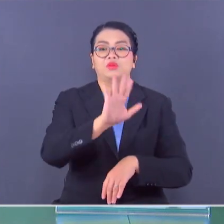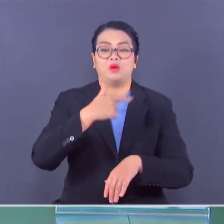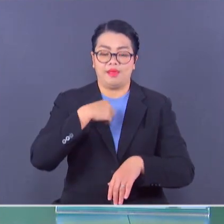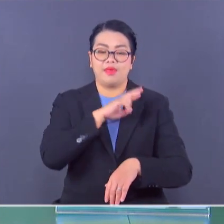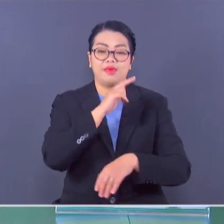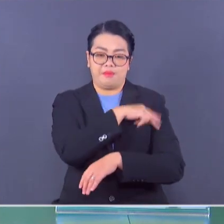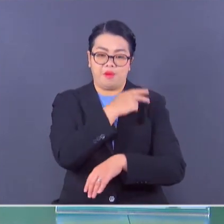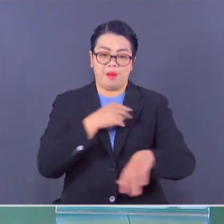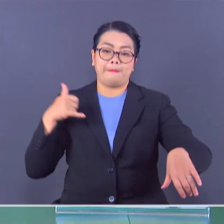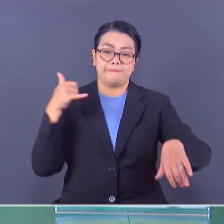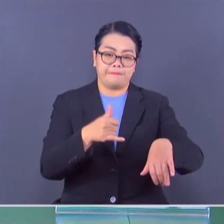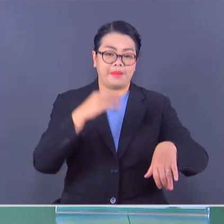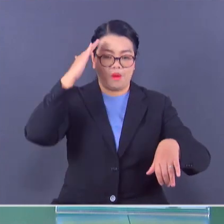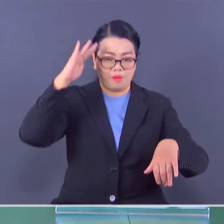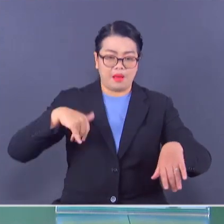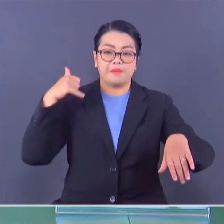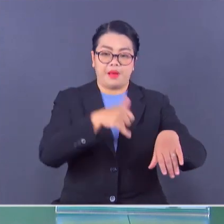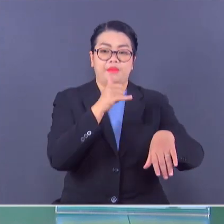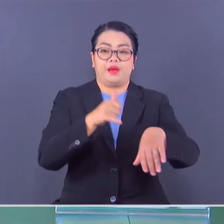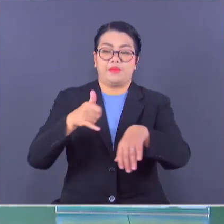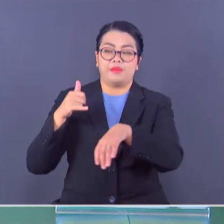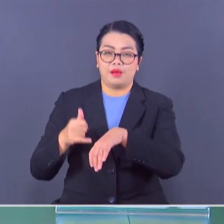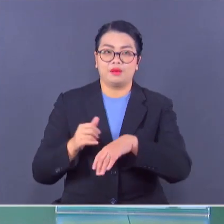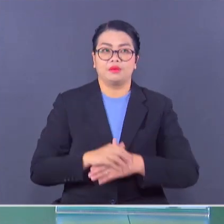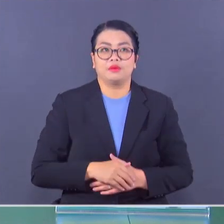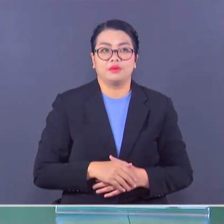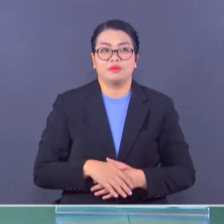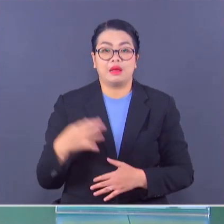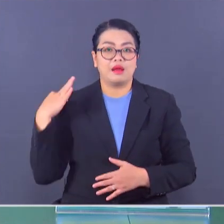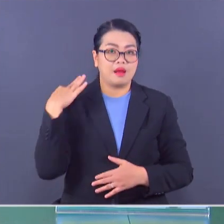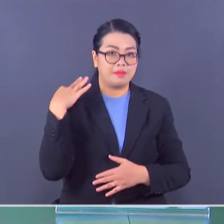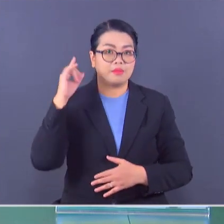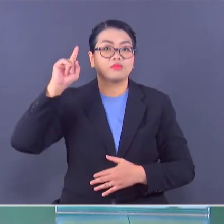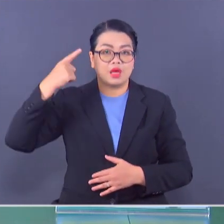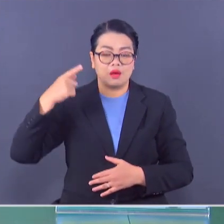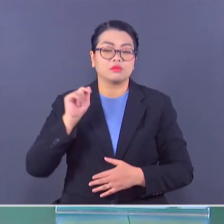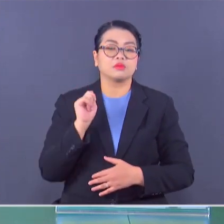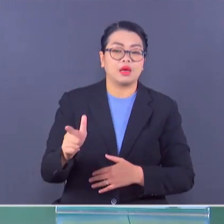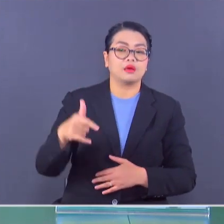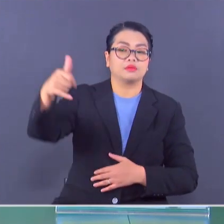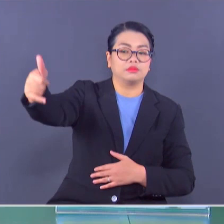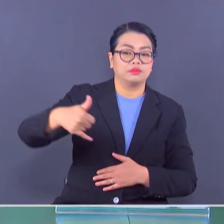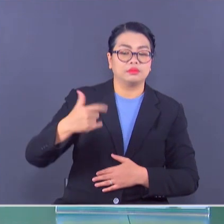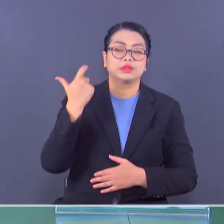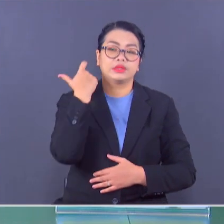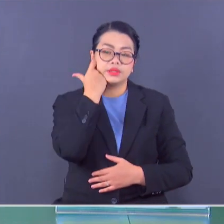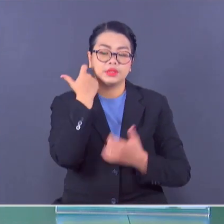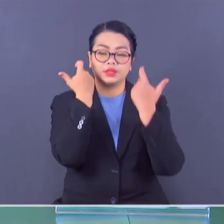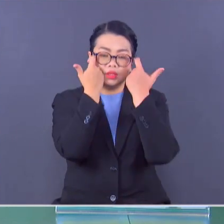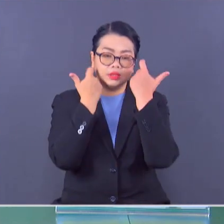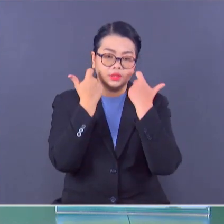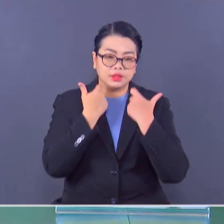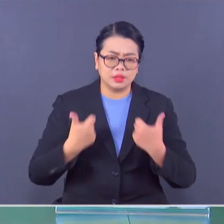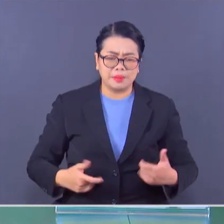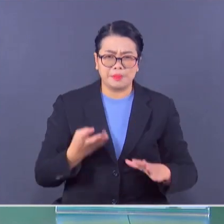ัปรากฏว่าให้บริการ กับนางแบบสาวคนหนึ่งเธอก็ฉีดฟdinเปอ์ไป ปากฏว่า